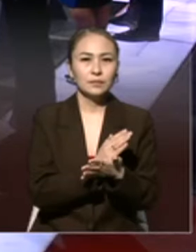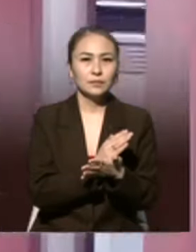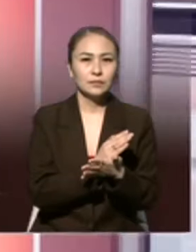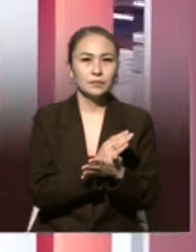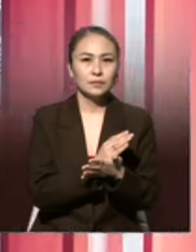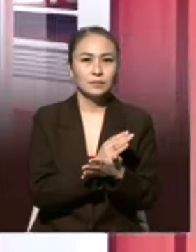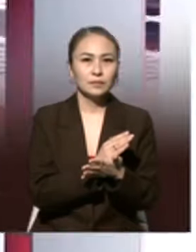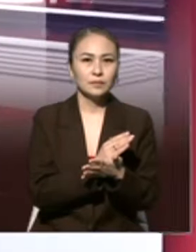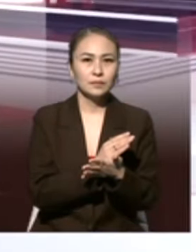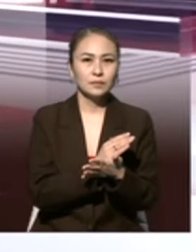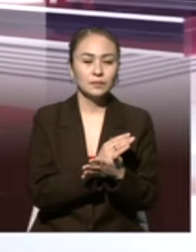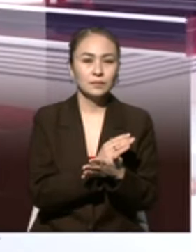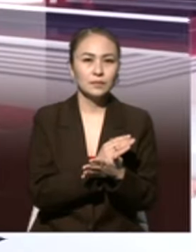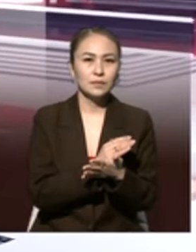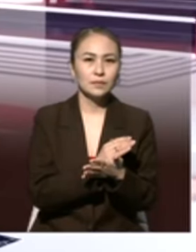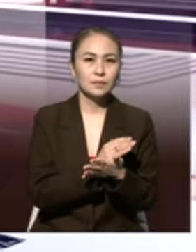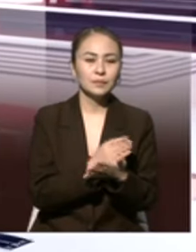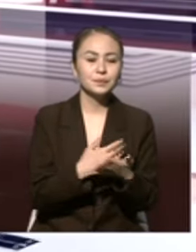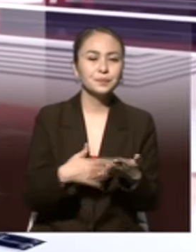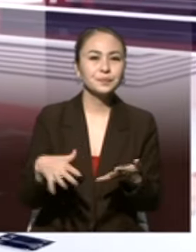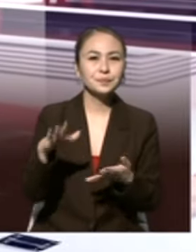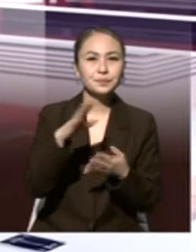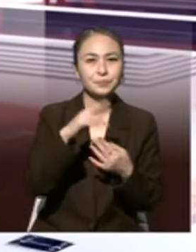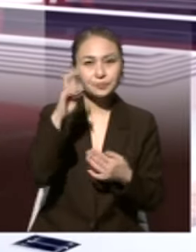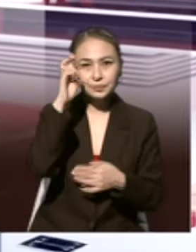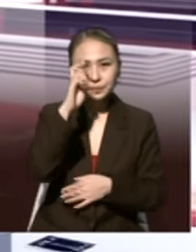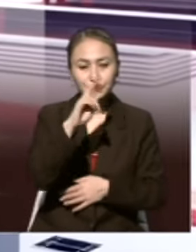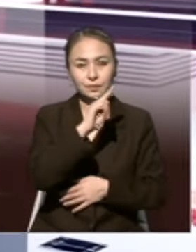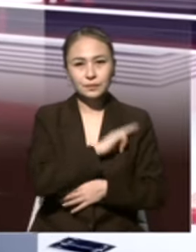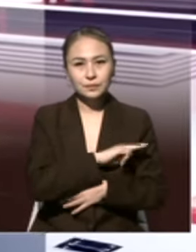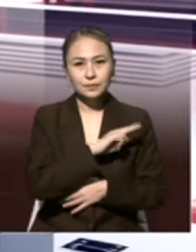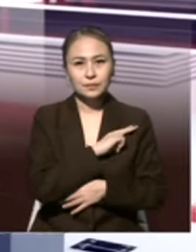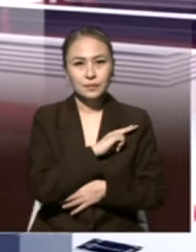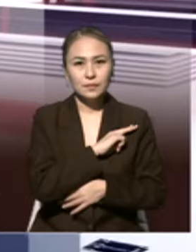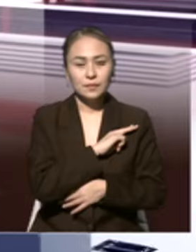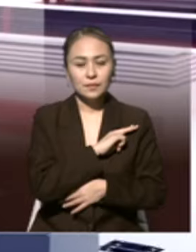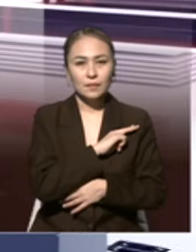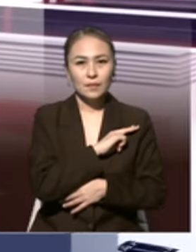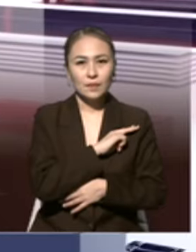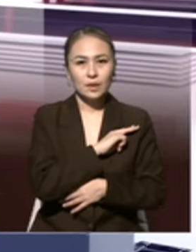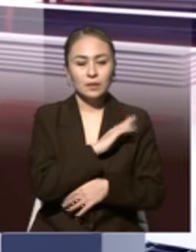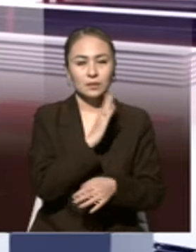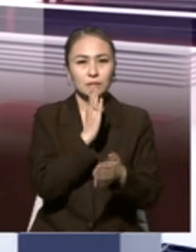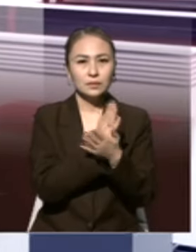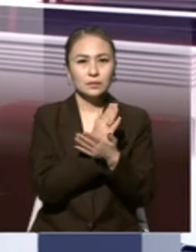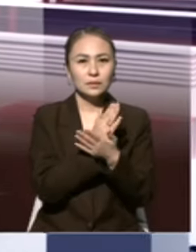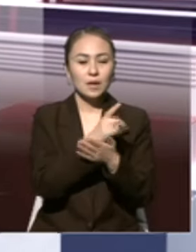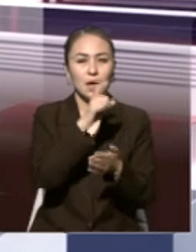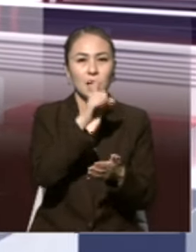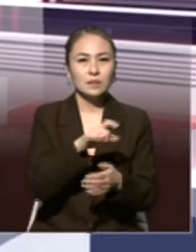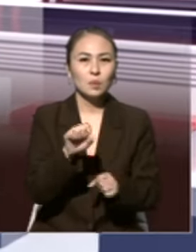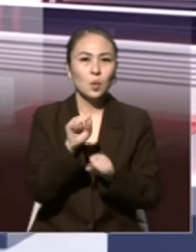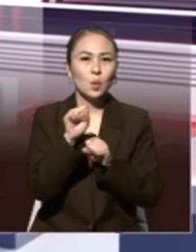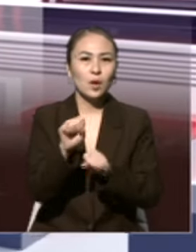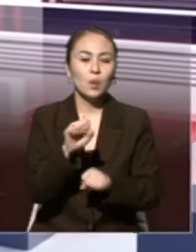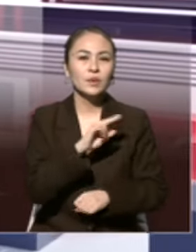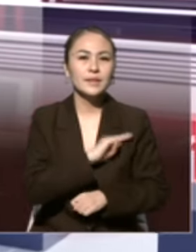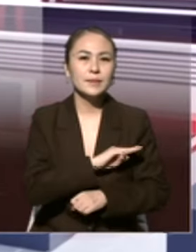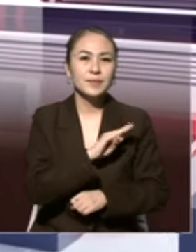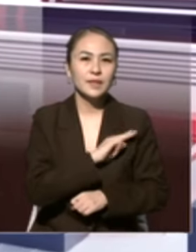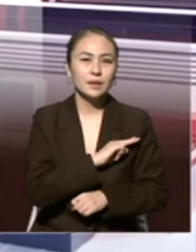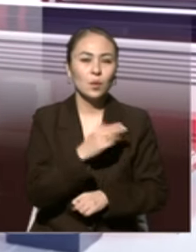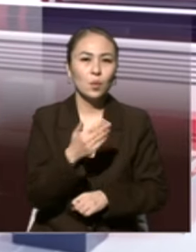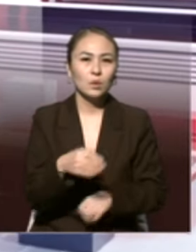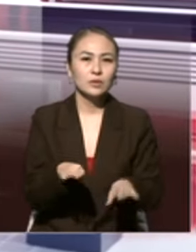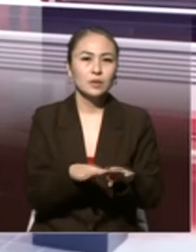Ол барлық мемлекеттік органдармен бізде үкіметтің қаулысы бар, азаматтық қорғау қызметі деген. Ол